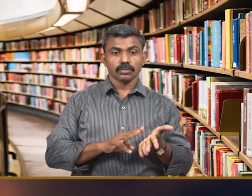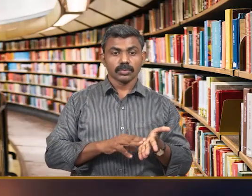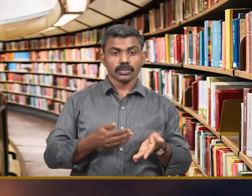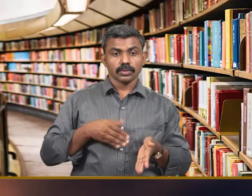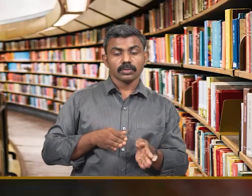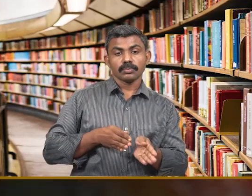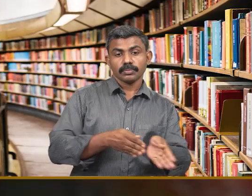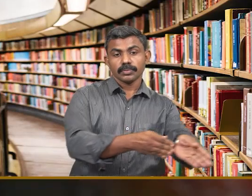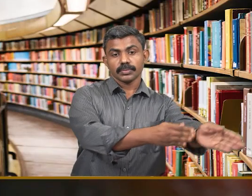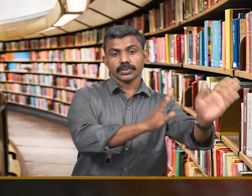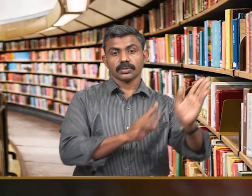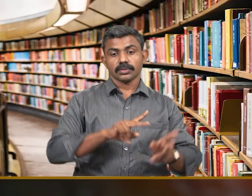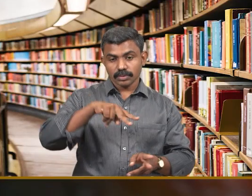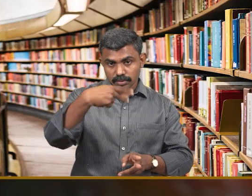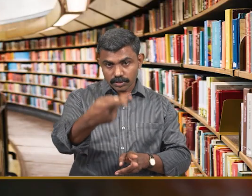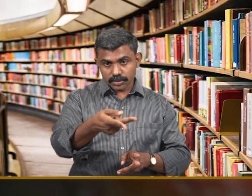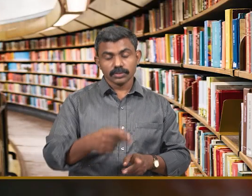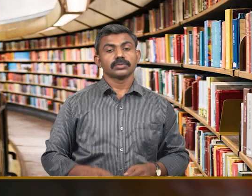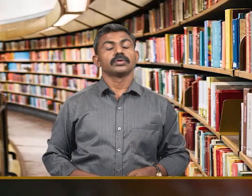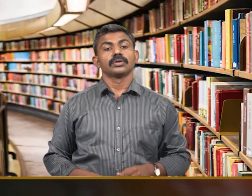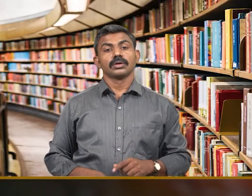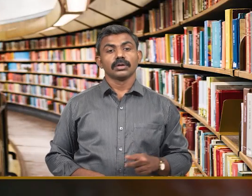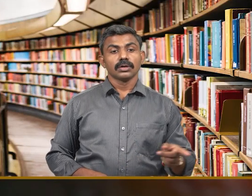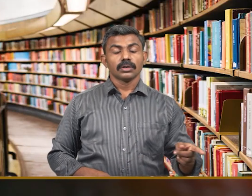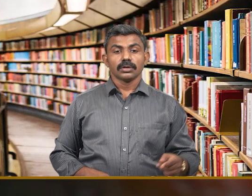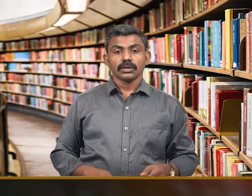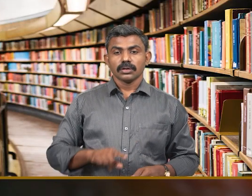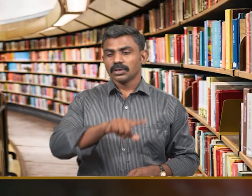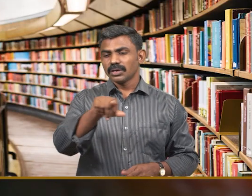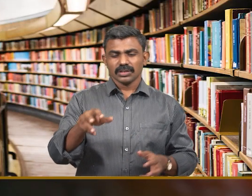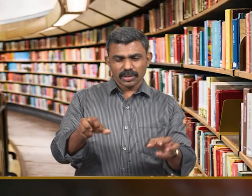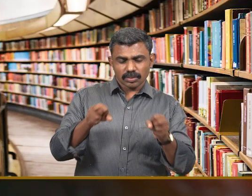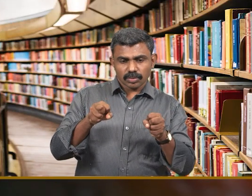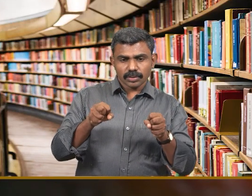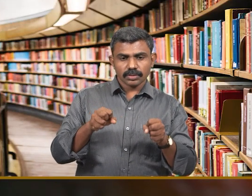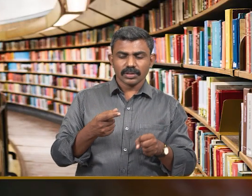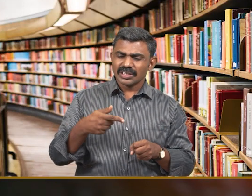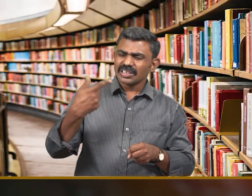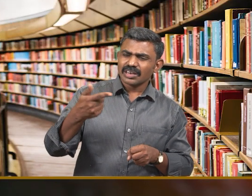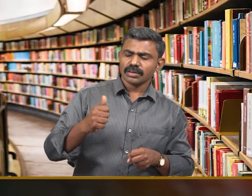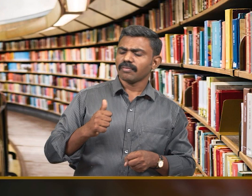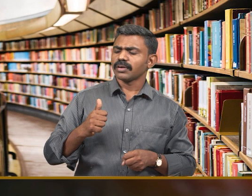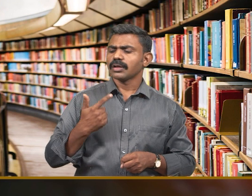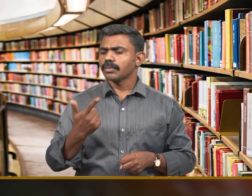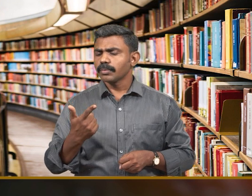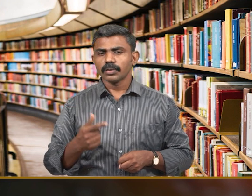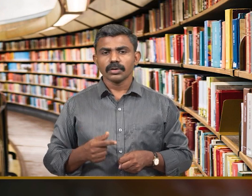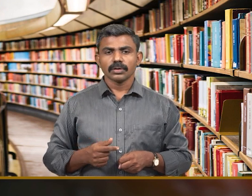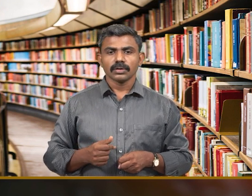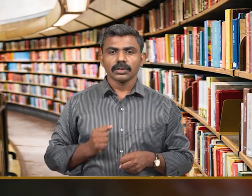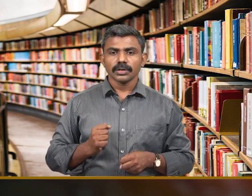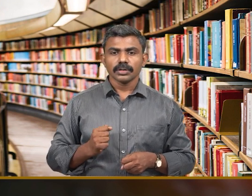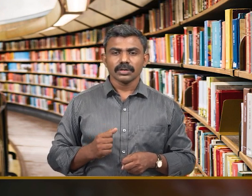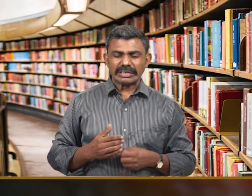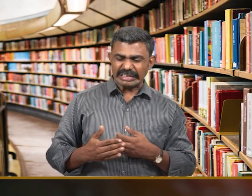பயன்படுத்தினார், பின்பற்றினார். அடுத்து இப்போ அடுத்து என்னென்னா இப்போ எல்லாத்தையும் நாட்டு கண்ட்ரோல் கொண்டாச்சு. ஸோ இதை தாண்டி வந்து பார்த்திங்கன்னா ஒன்று குறுக்கிறது